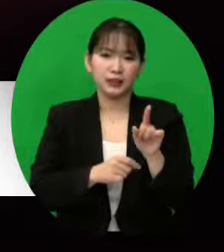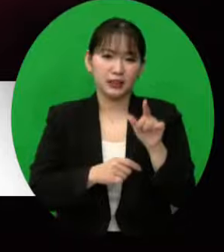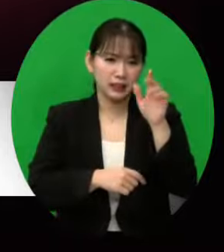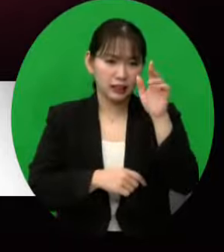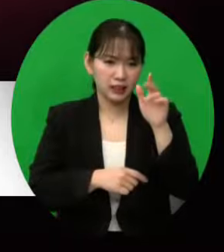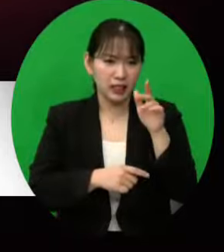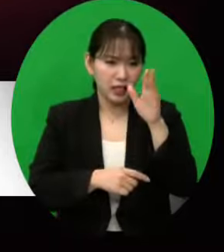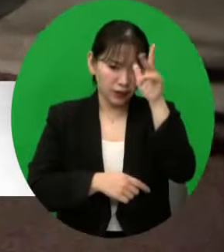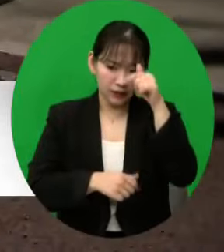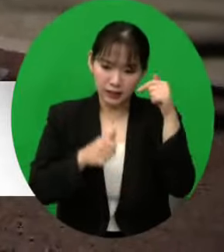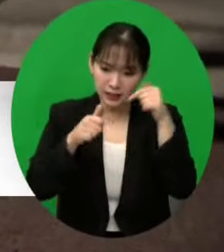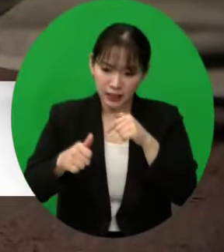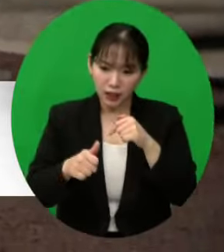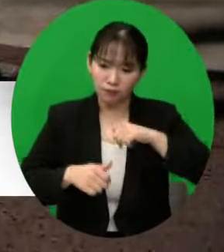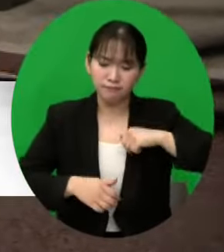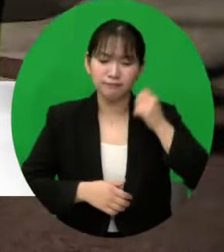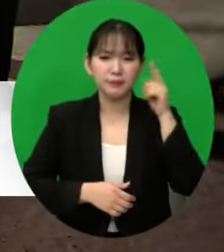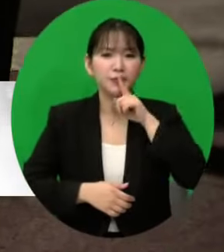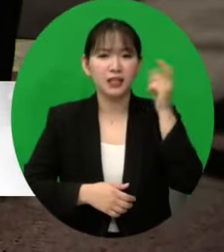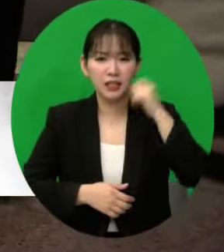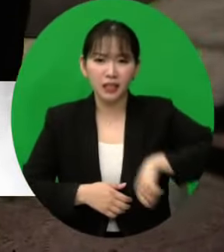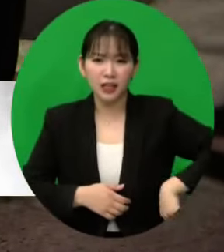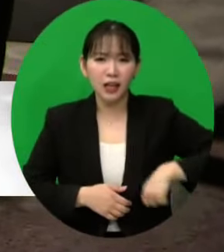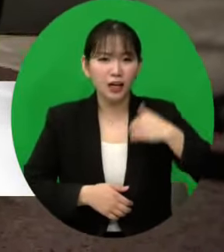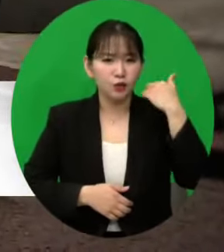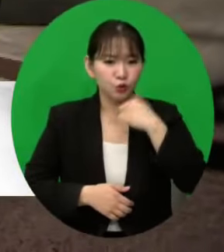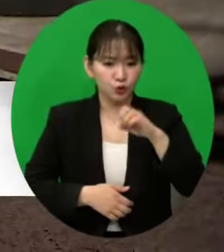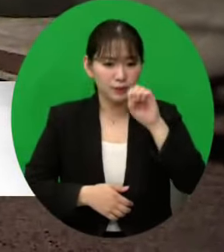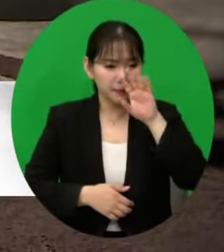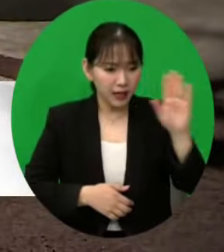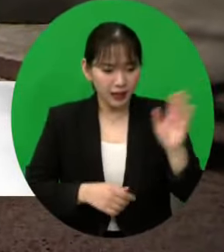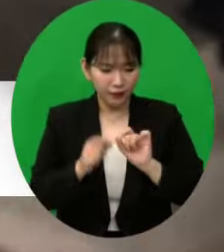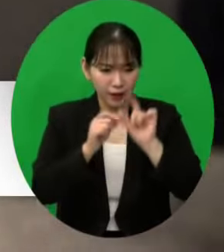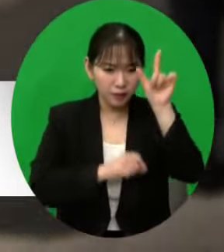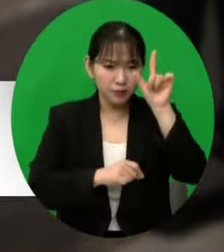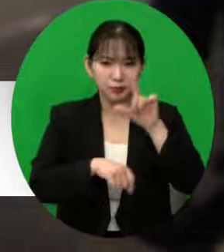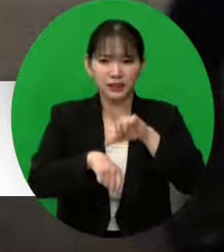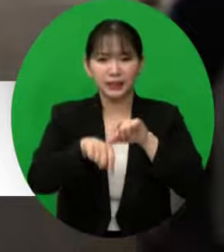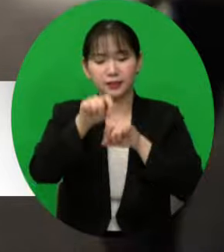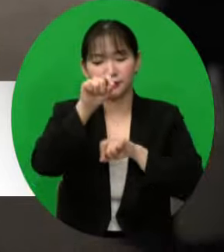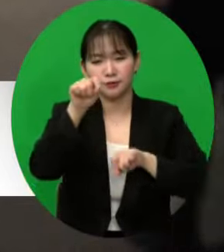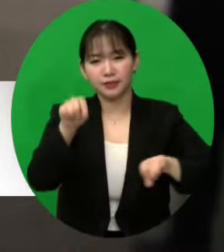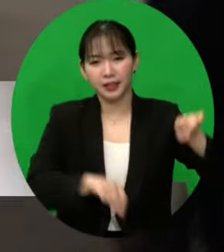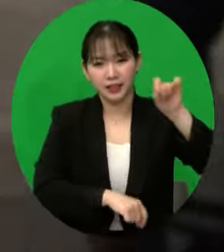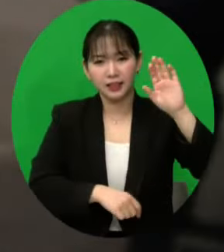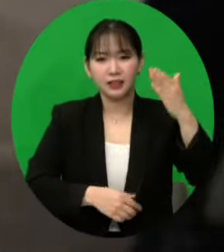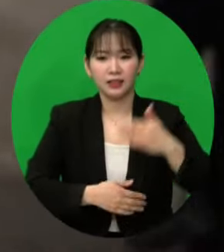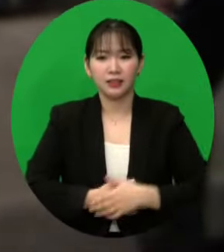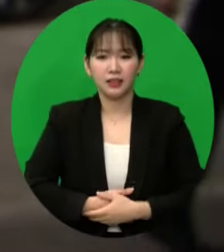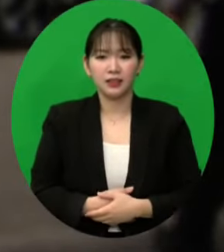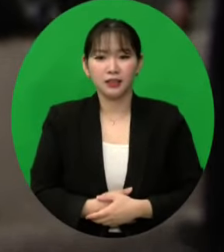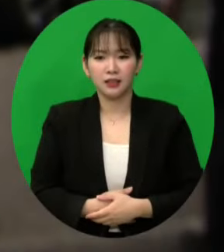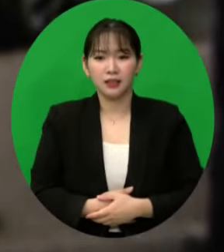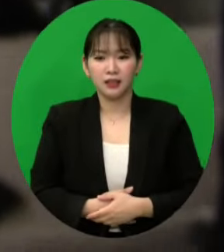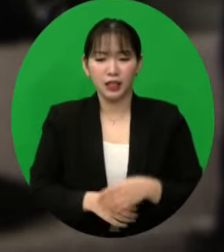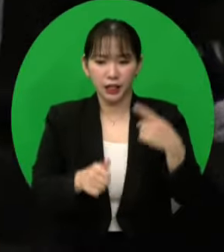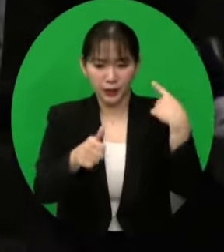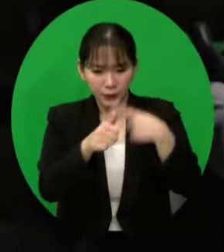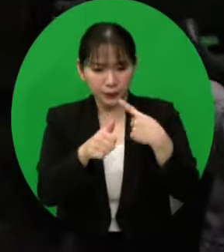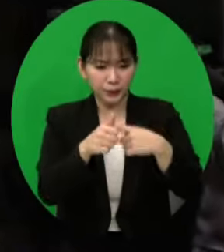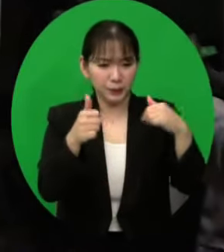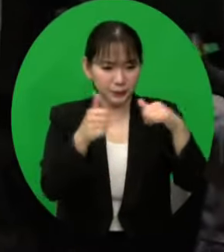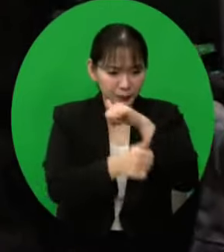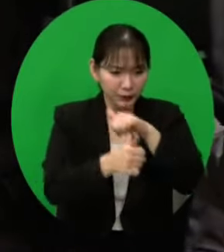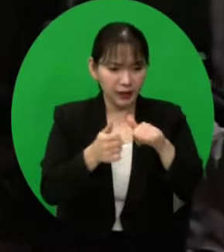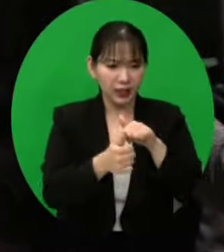요구에 불응하거나 인적 사항을 밝히지 않는 경우가 잦아 처리에도 긴 시간이 소요되는 상황. 욕설,